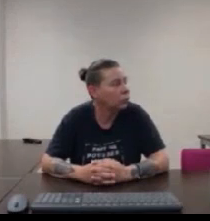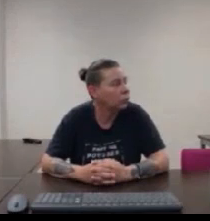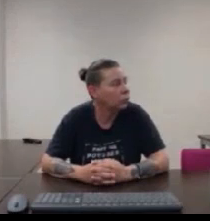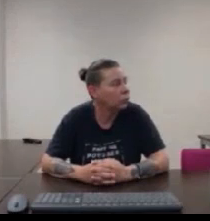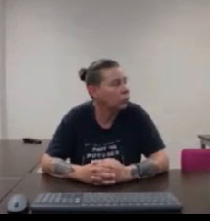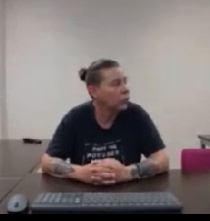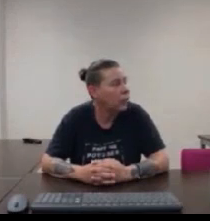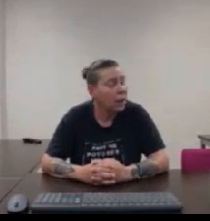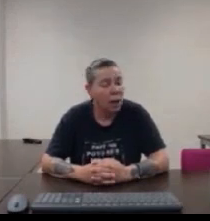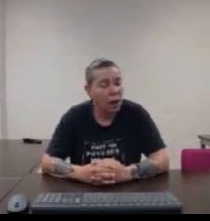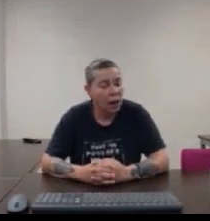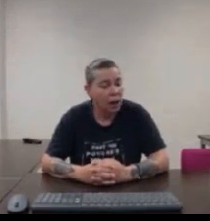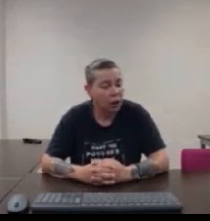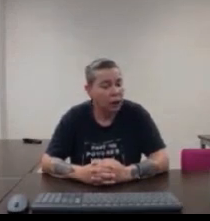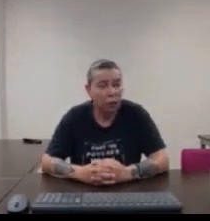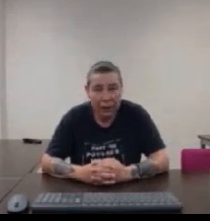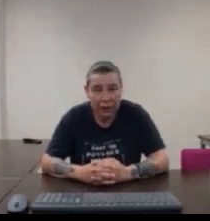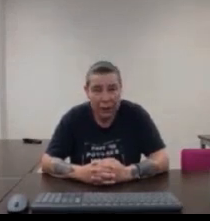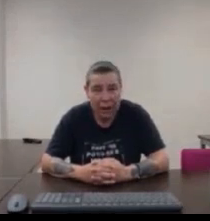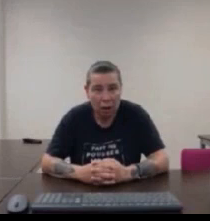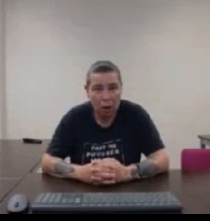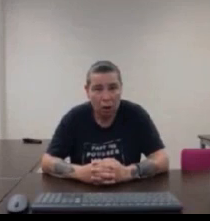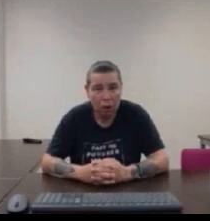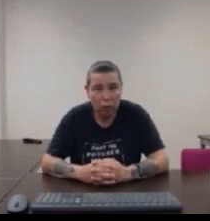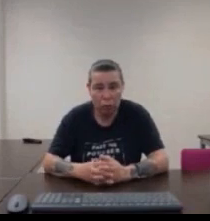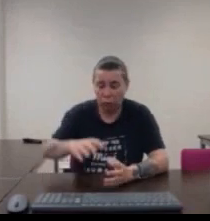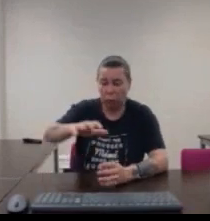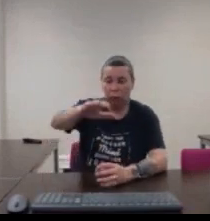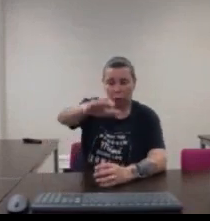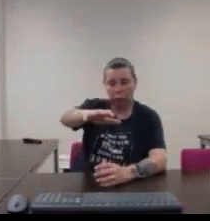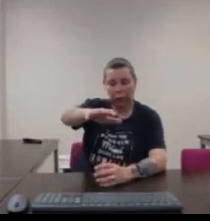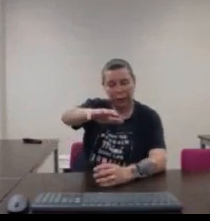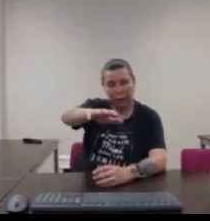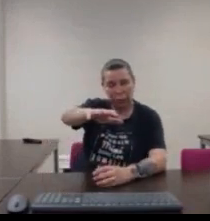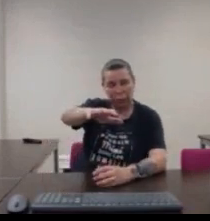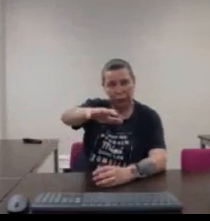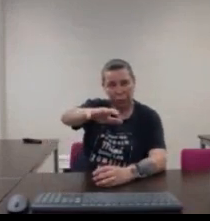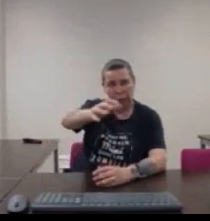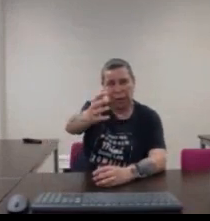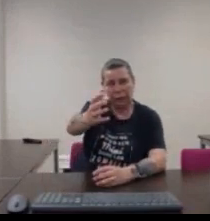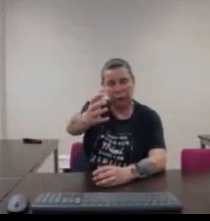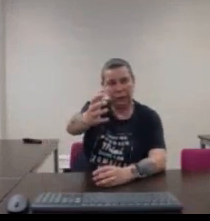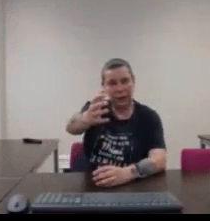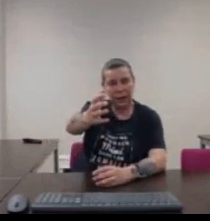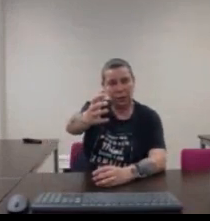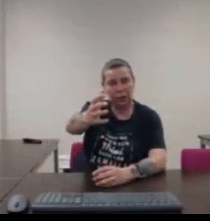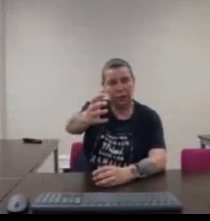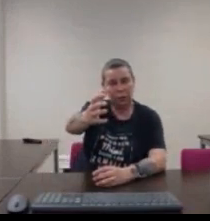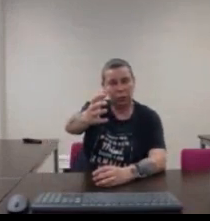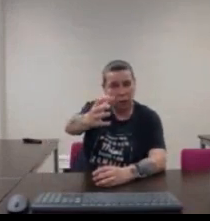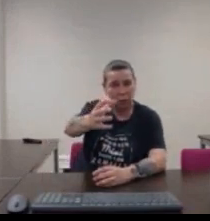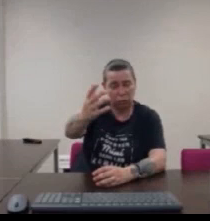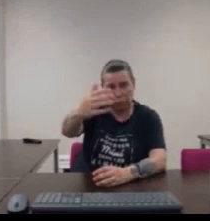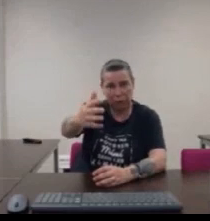des souris verticales? Alors, les souris verticales, sur une souris classique, on est dans cette posture-là. Souris verticale, on est